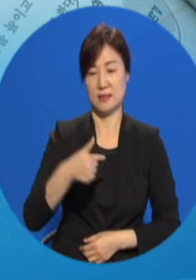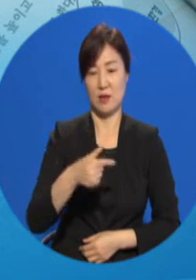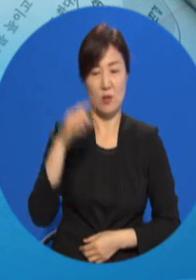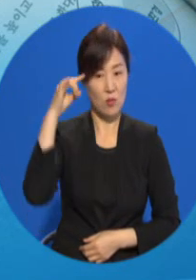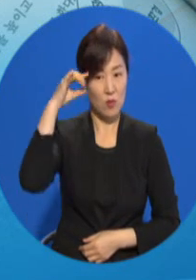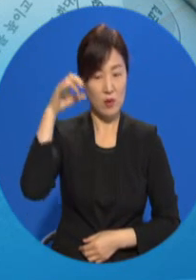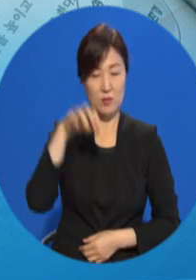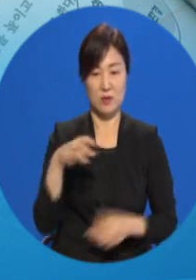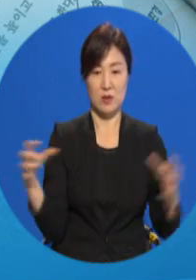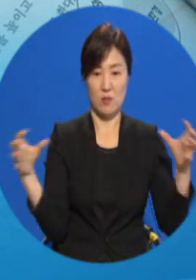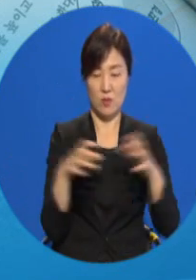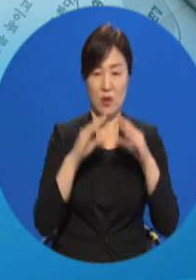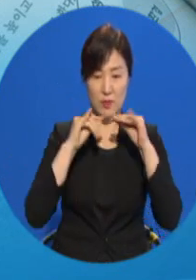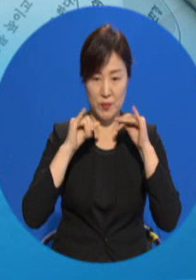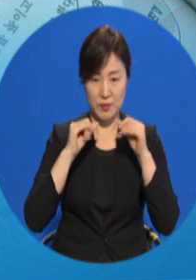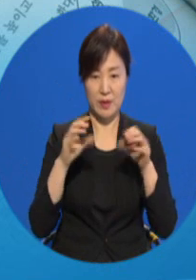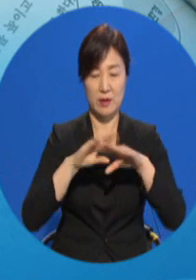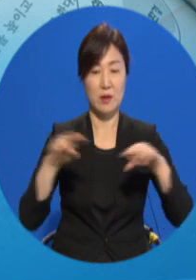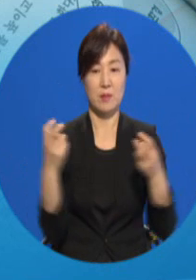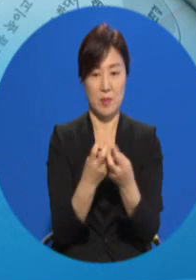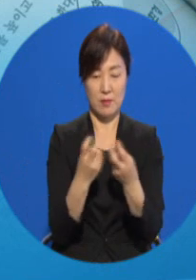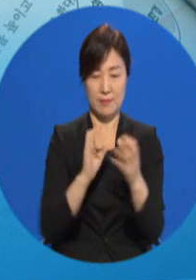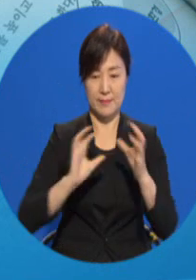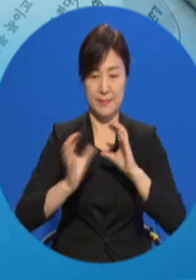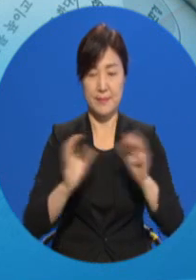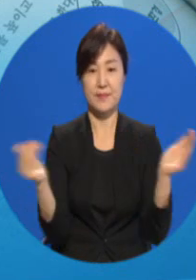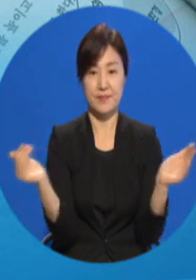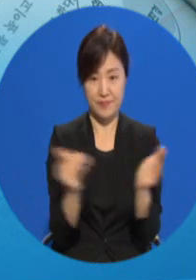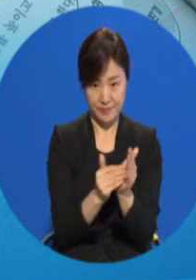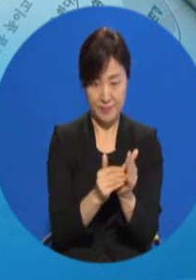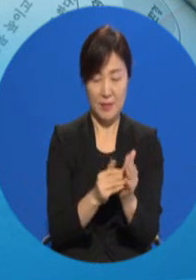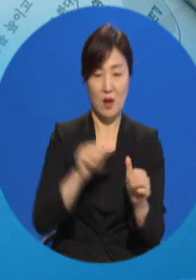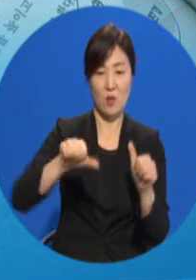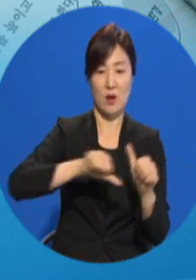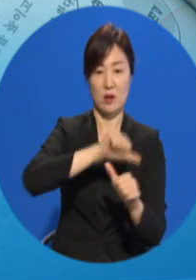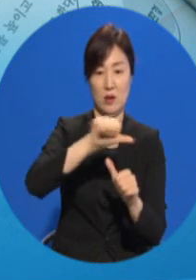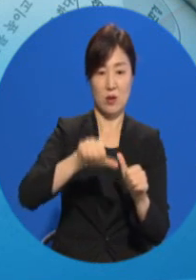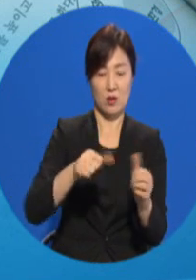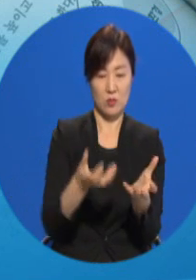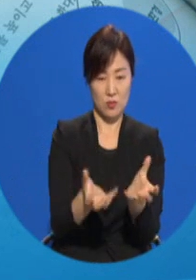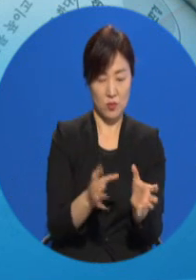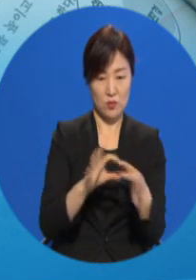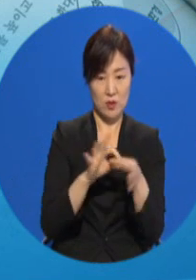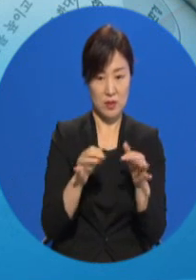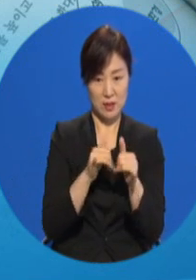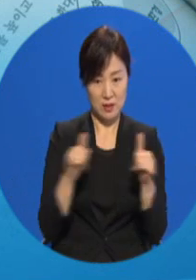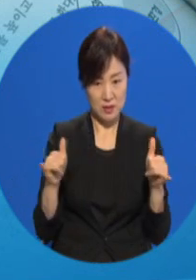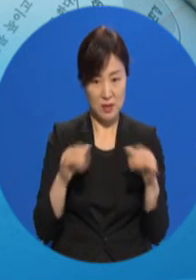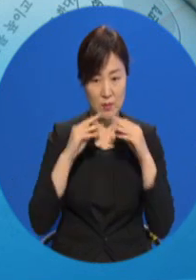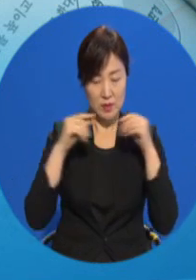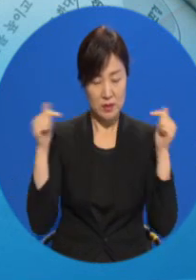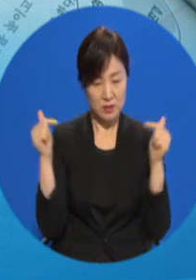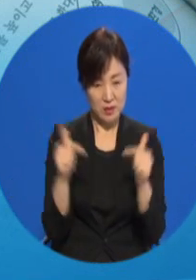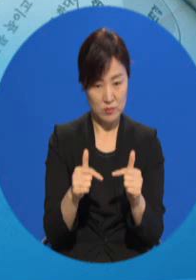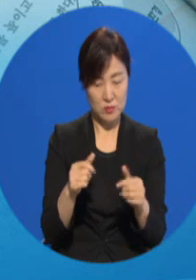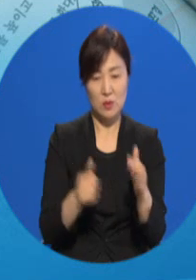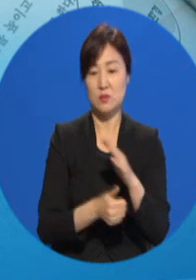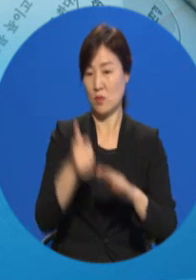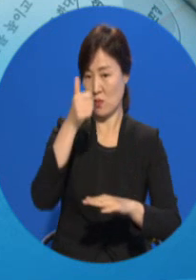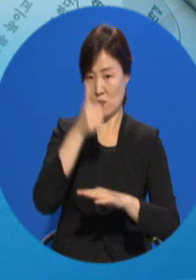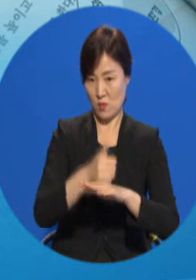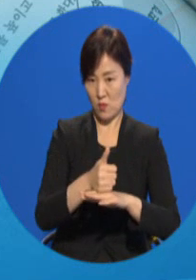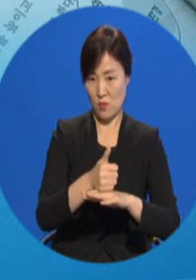해법을 모색했습니다. 함께 자리했던 환경부 관계자는 미세먼지 감축의 성공 여부가 대형